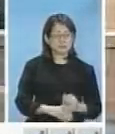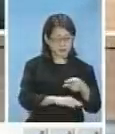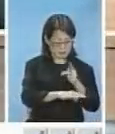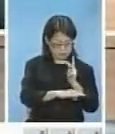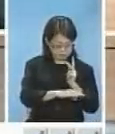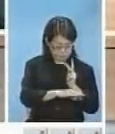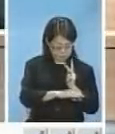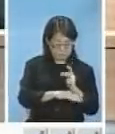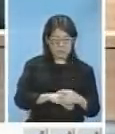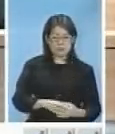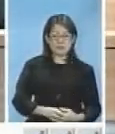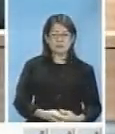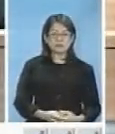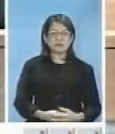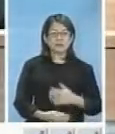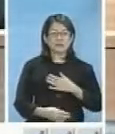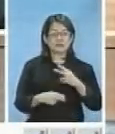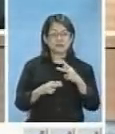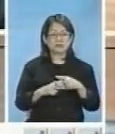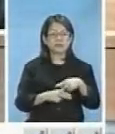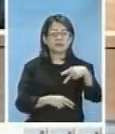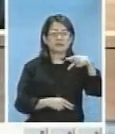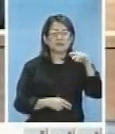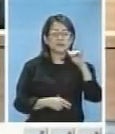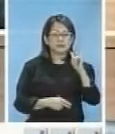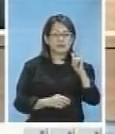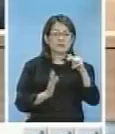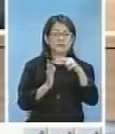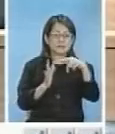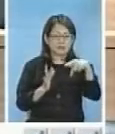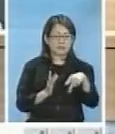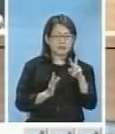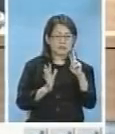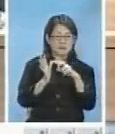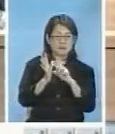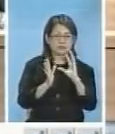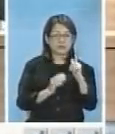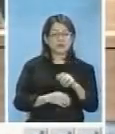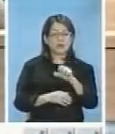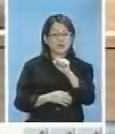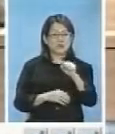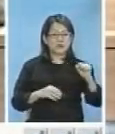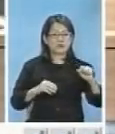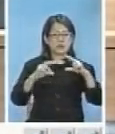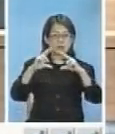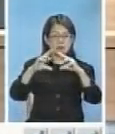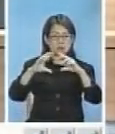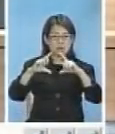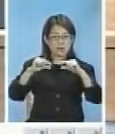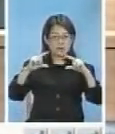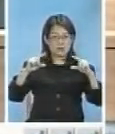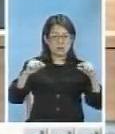กราบเรียนท่านประธานสภาที่เคารพผมยุพราชบัวอินสมาชิกสภาผู้แทนราษฎรจังหวัดเพชรบูรณ์พรรคประชาธิปัตย์